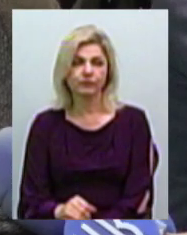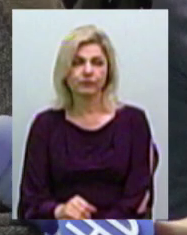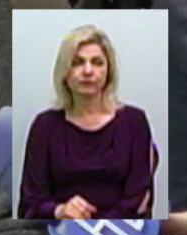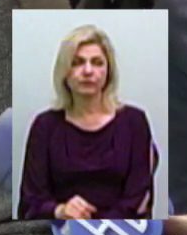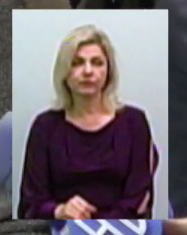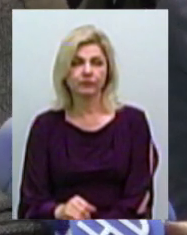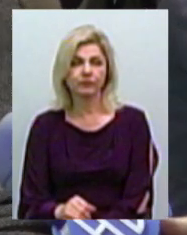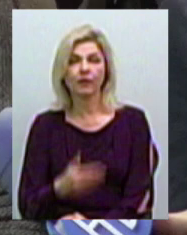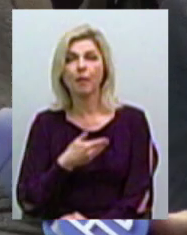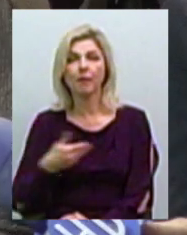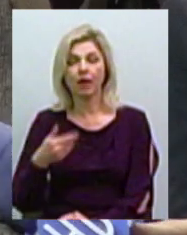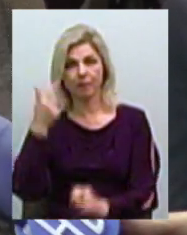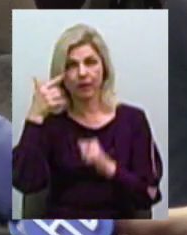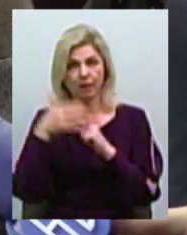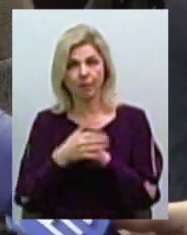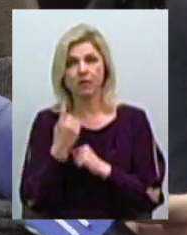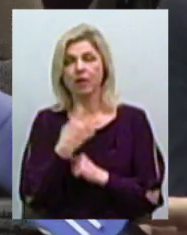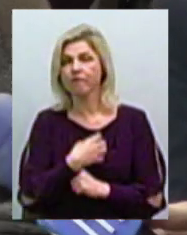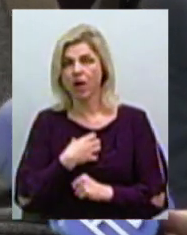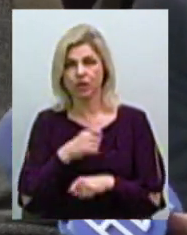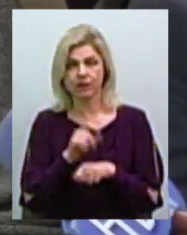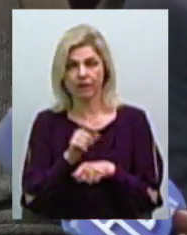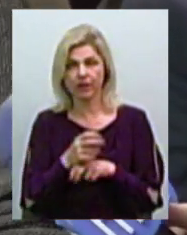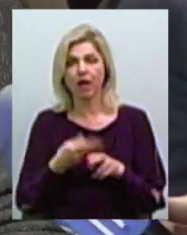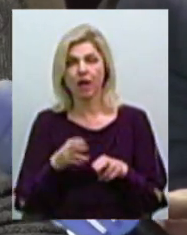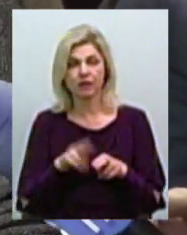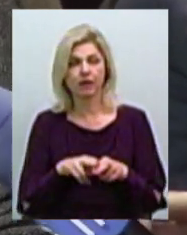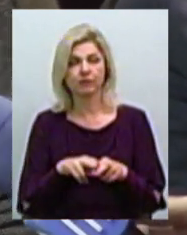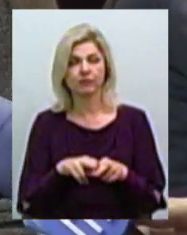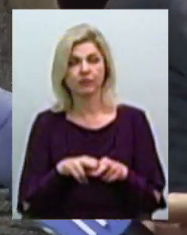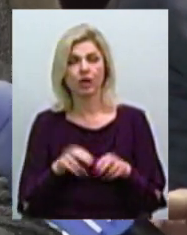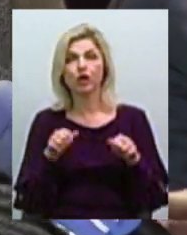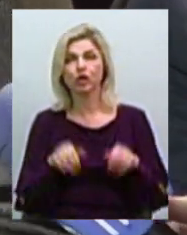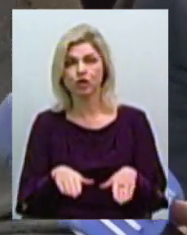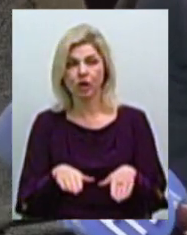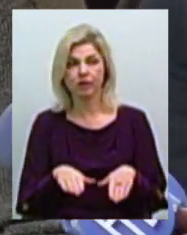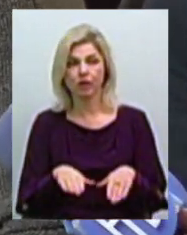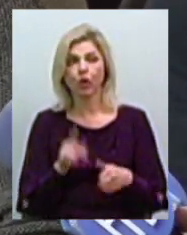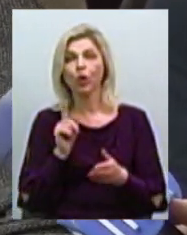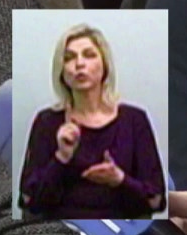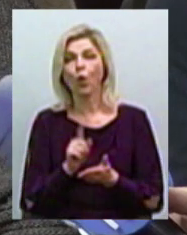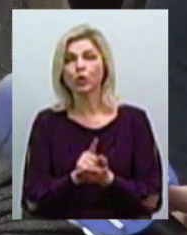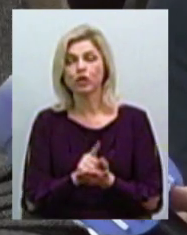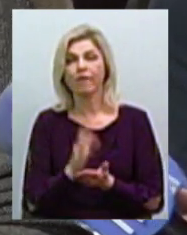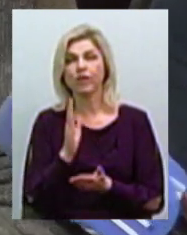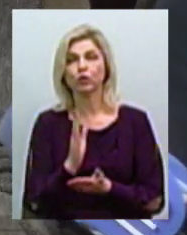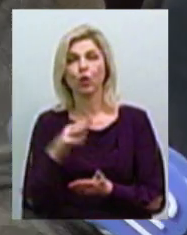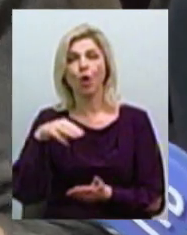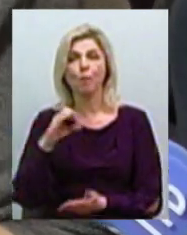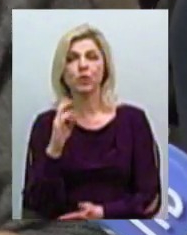Ми розуміємо, що сьогодні основна задача – це, собственно говоря, лишення должності Вікторії